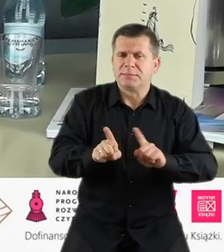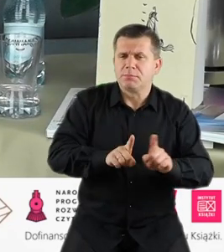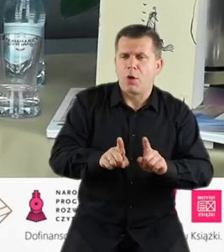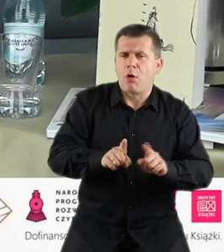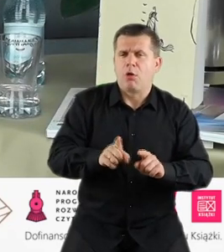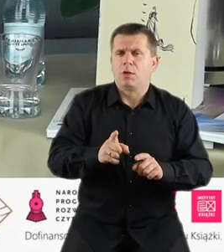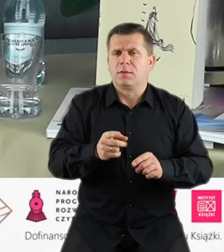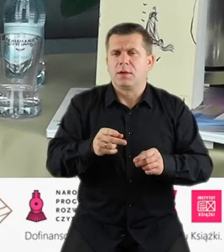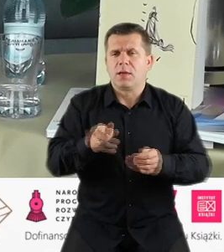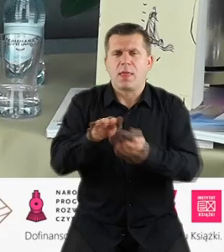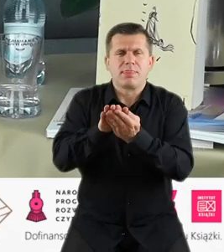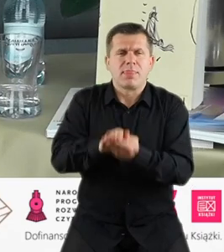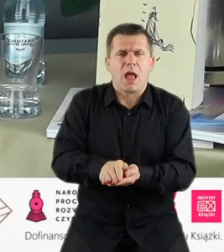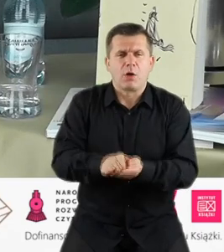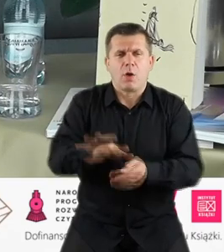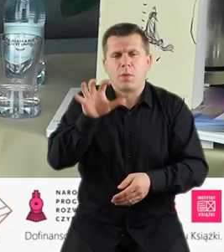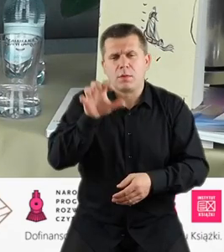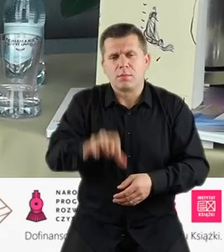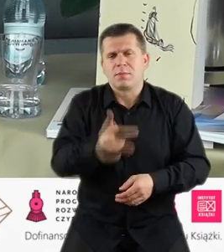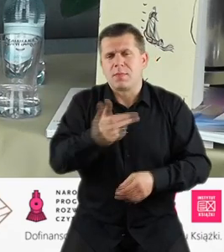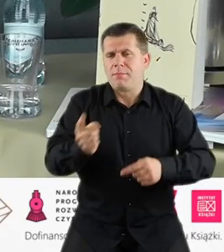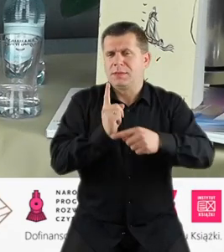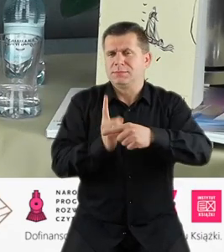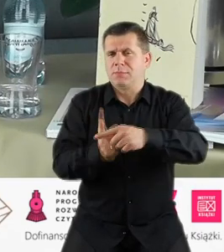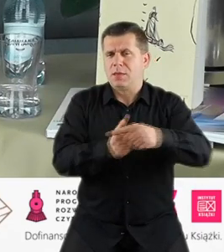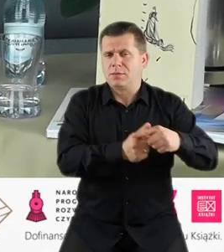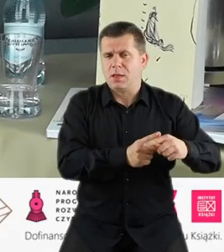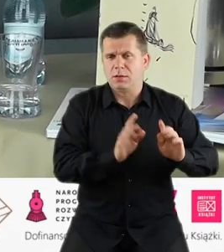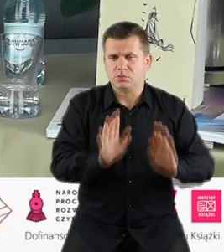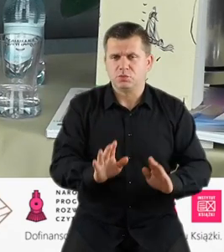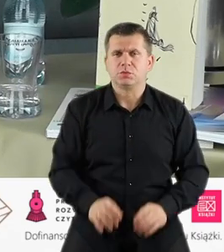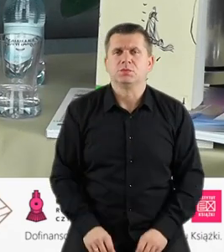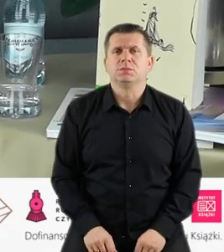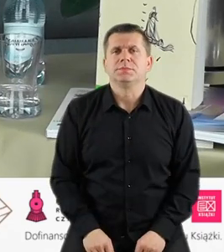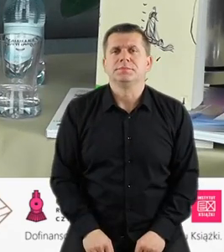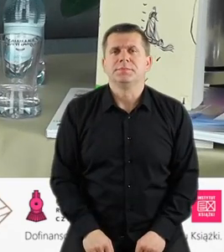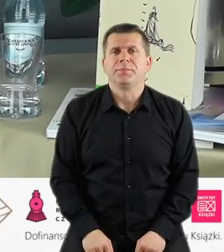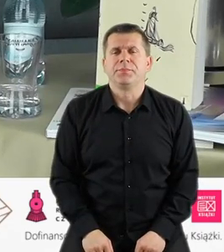symboliką w ogóle cmentarzy i imion.